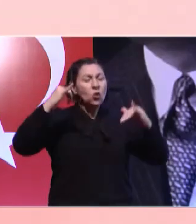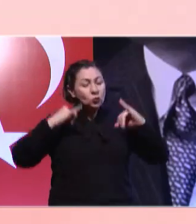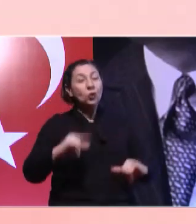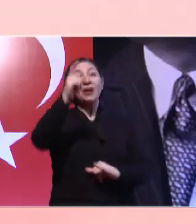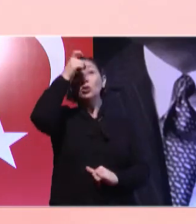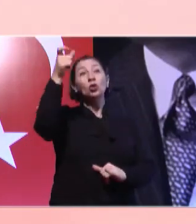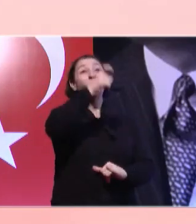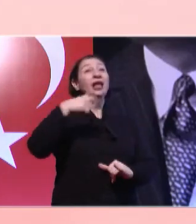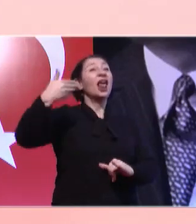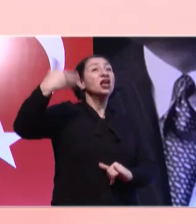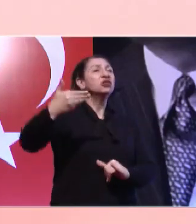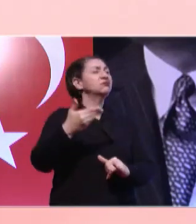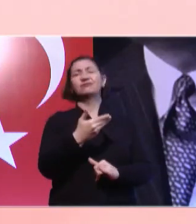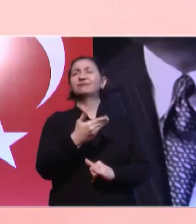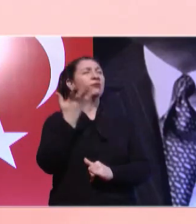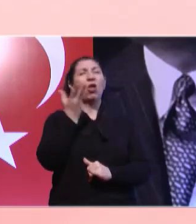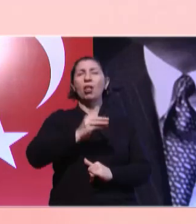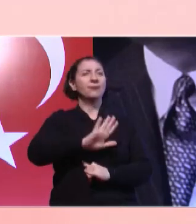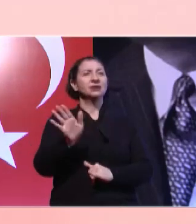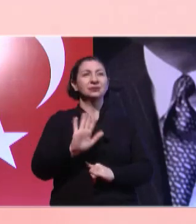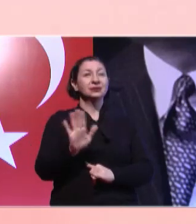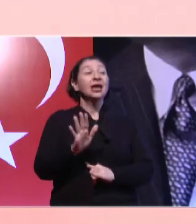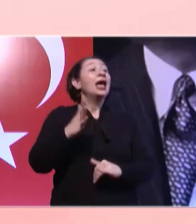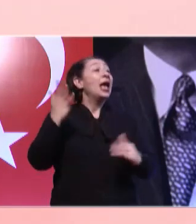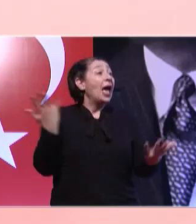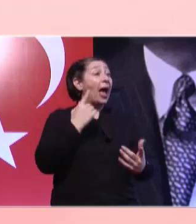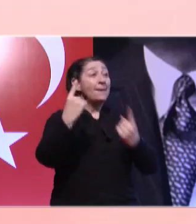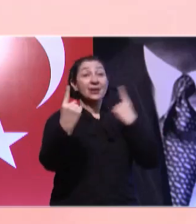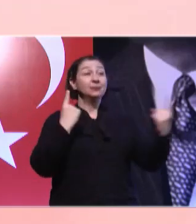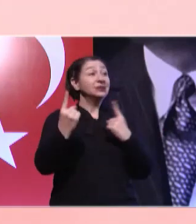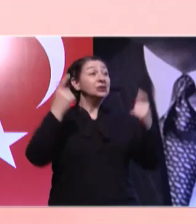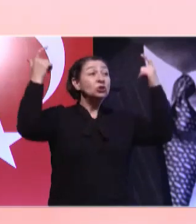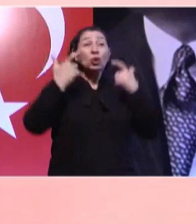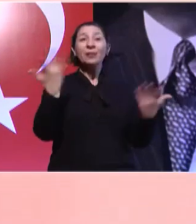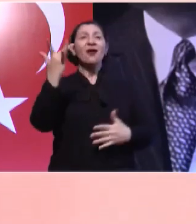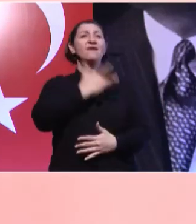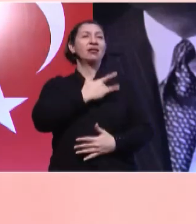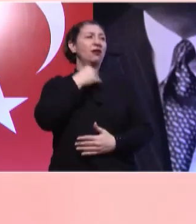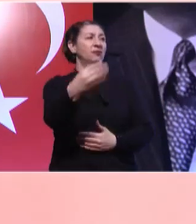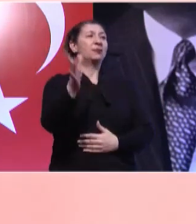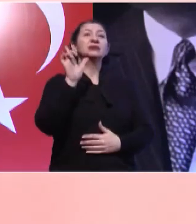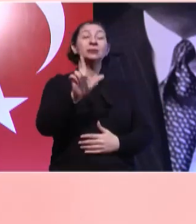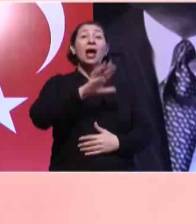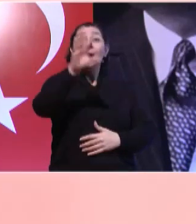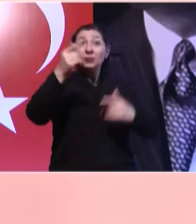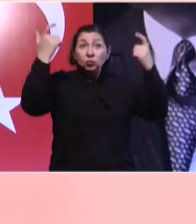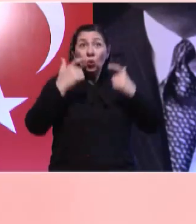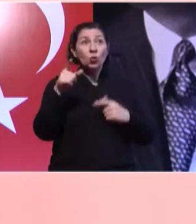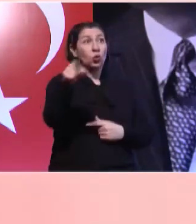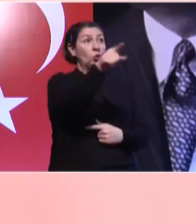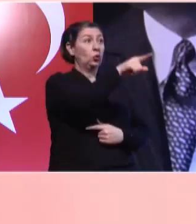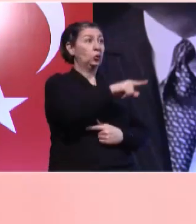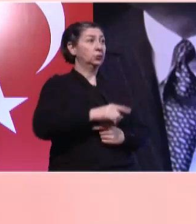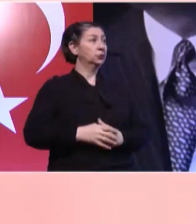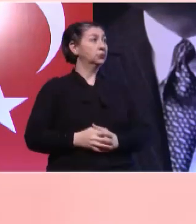bir Türkiye'yi geleceğe taşıyamayız. Her birimize düşen fedakarlık vardır. Her birimize düşen.